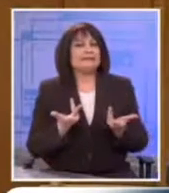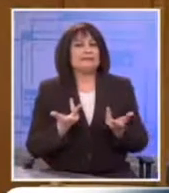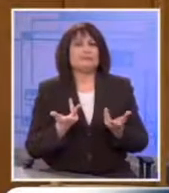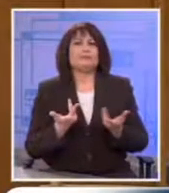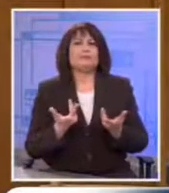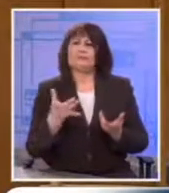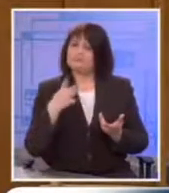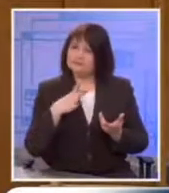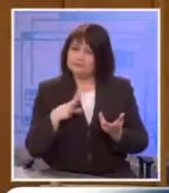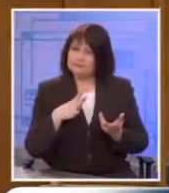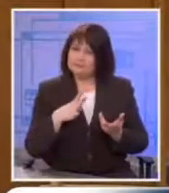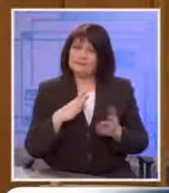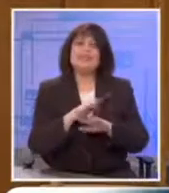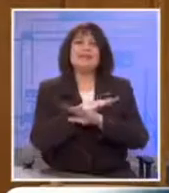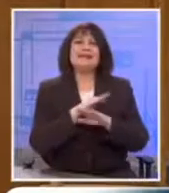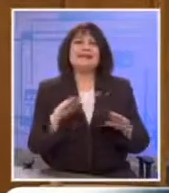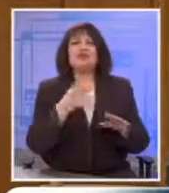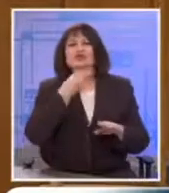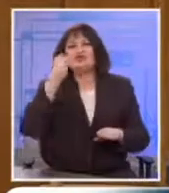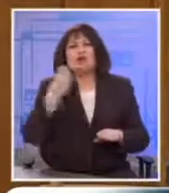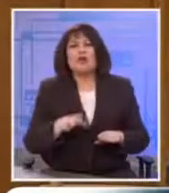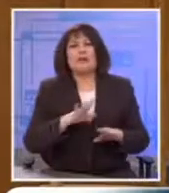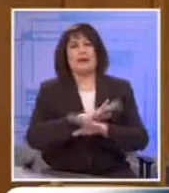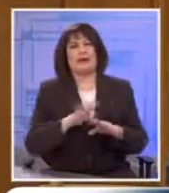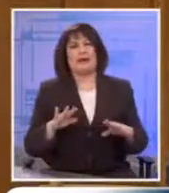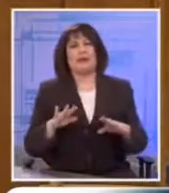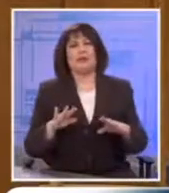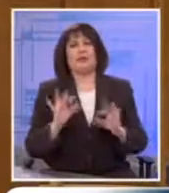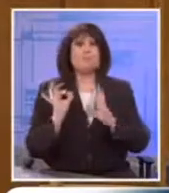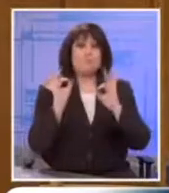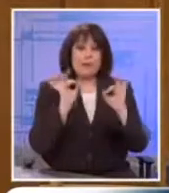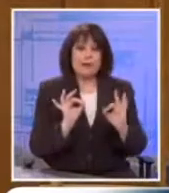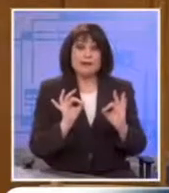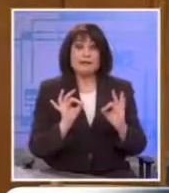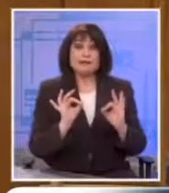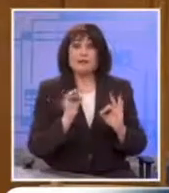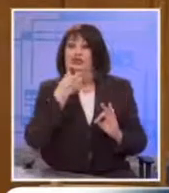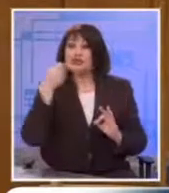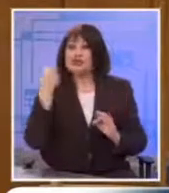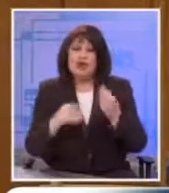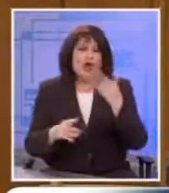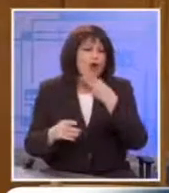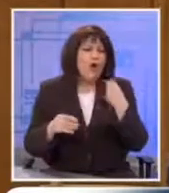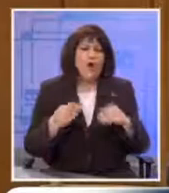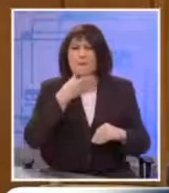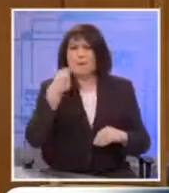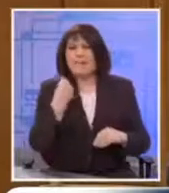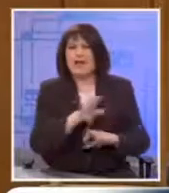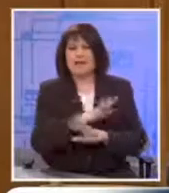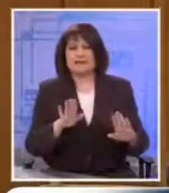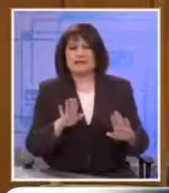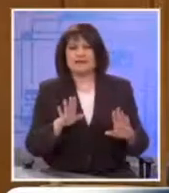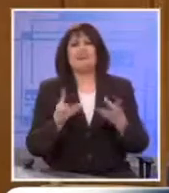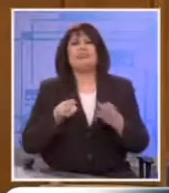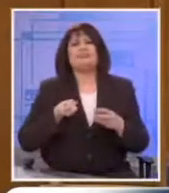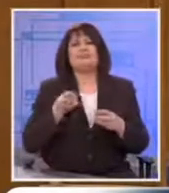που θέλει να βάλει τέλος στην ντροπή ή ακριβέστερα στις ντροπές. Γιατί οι ντροπές είναι